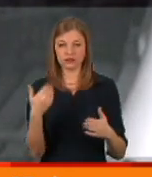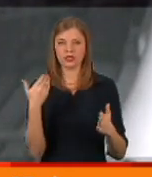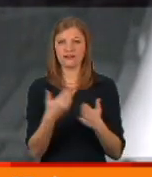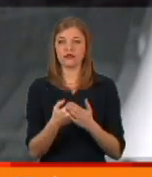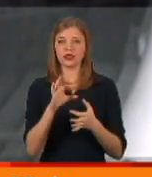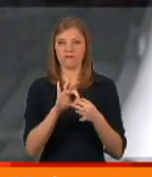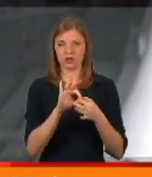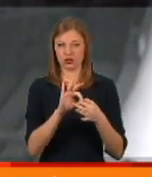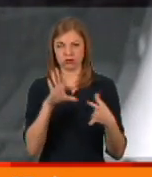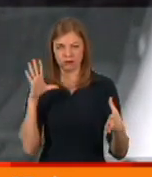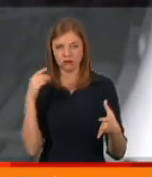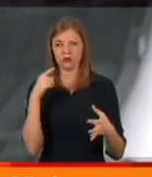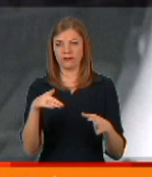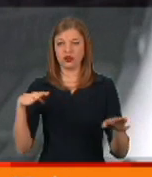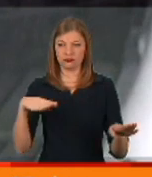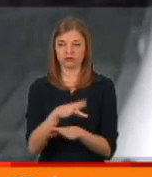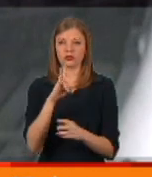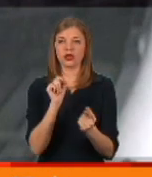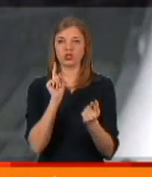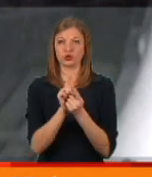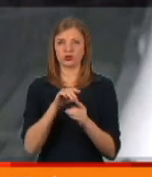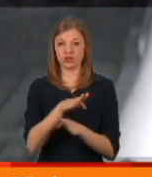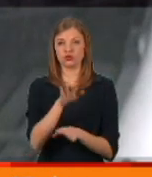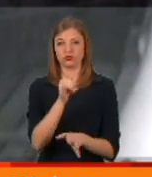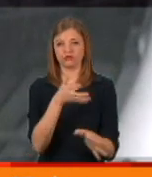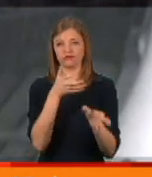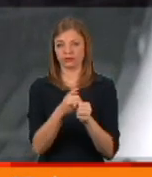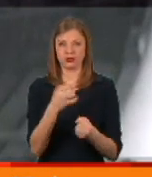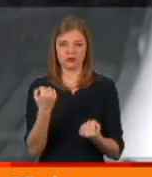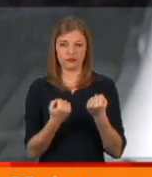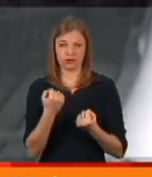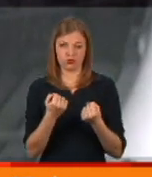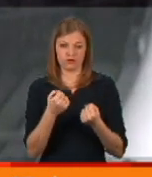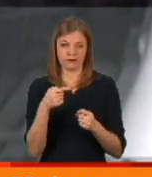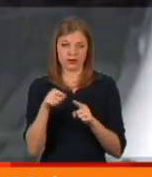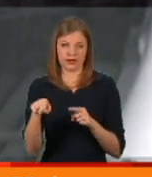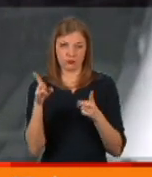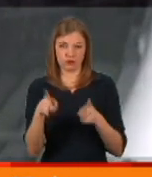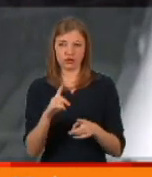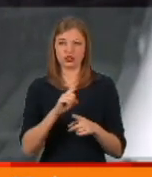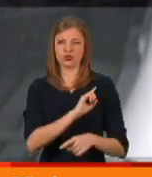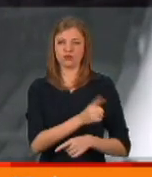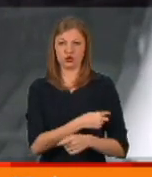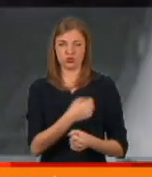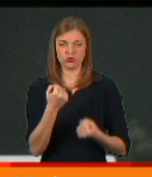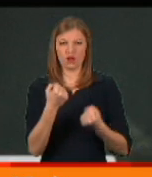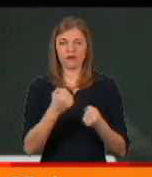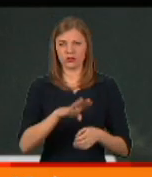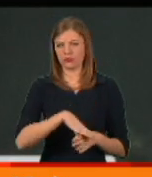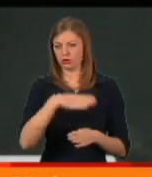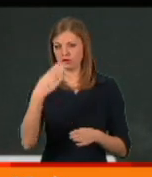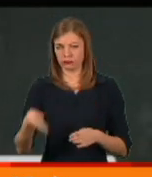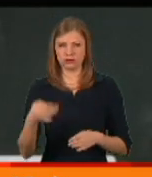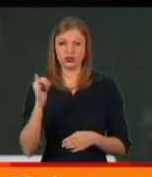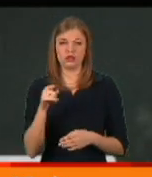вантажівки відривається причіп. Він вилітає на зустрічну смугу і стикається з легковиком постраждалих. Через потужний удар автівку відкидає,